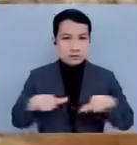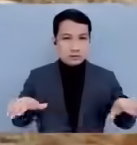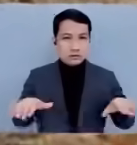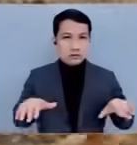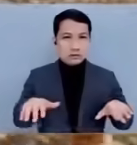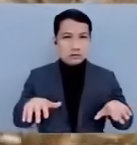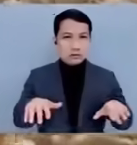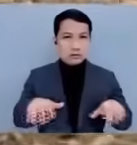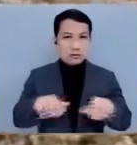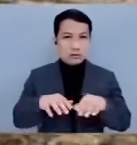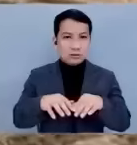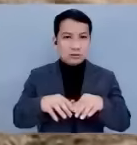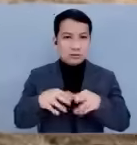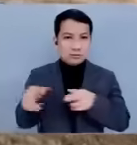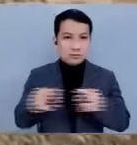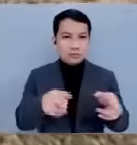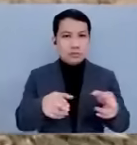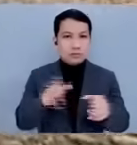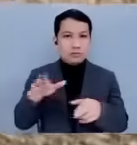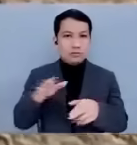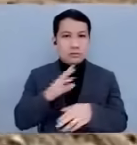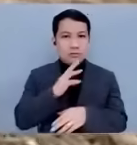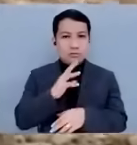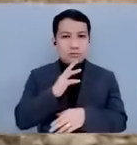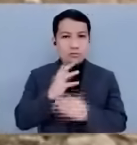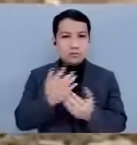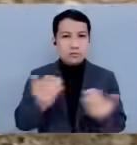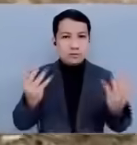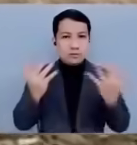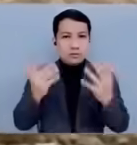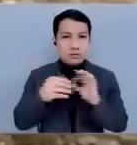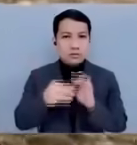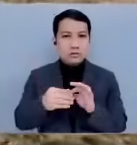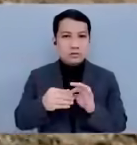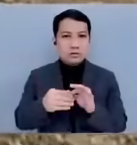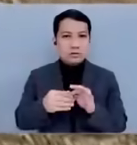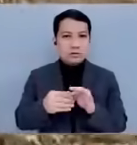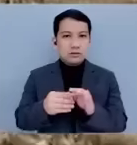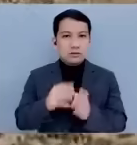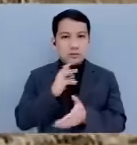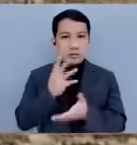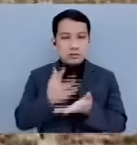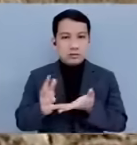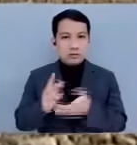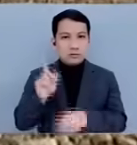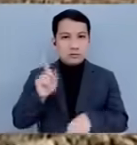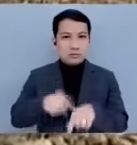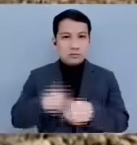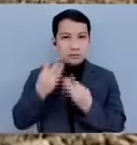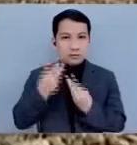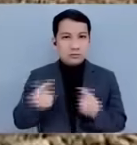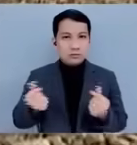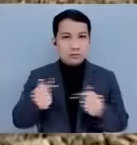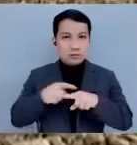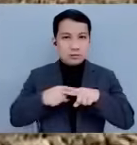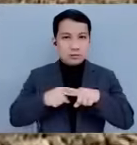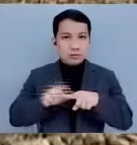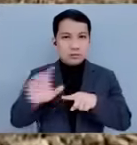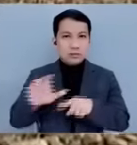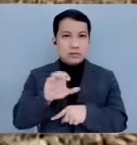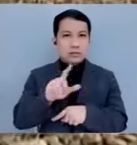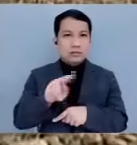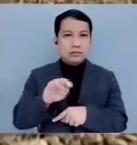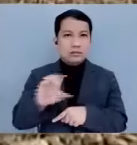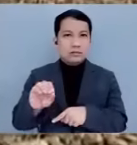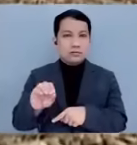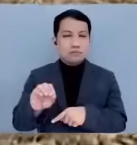pinagkukunan ng tubig para sa irigasyon. Yun nga lang, natuyo dahil nga sa kawalan ng ulan dulot ng El Nino. Kaya ang